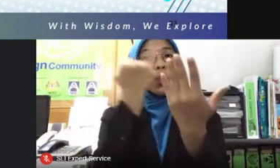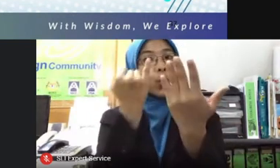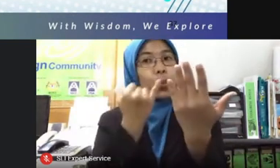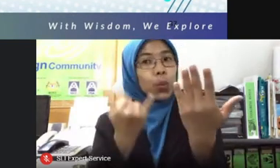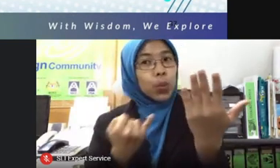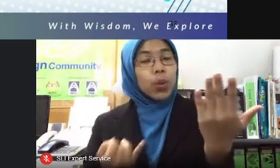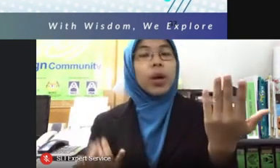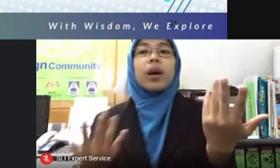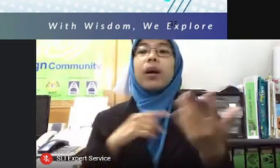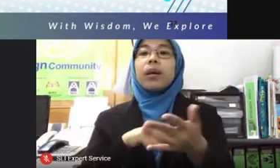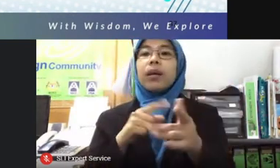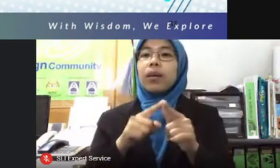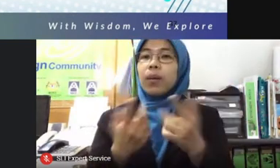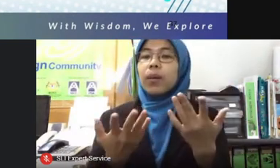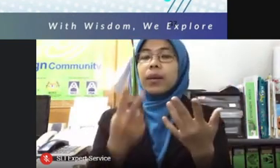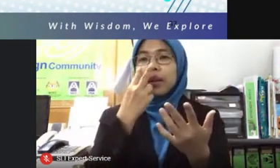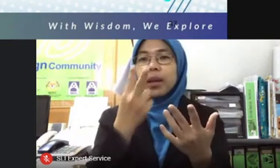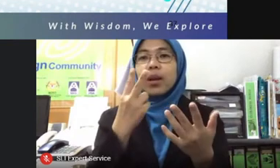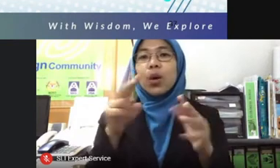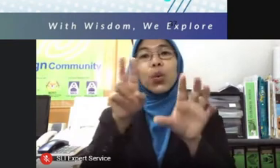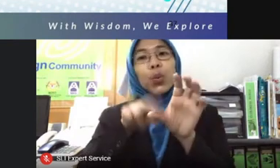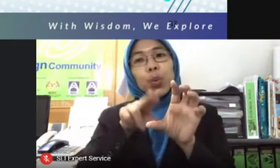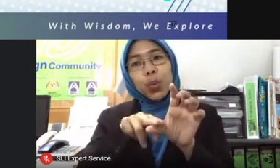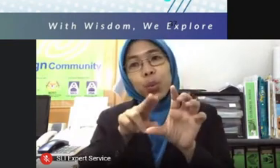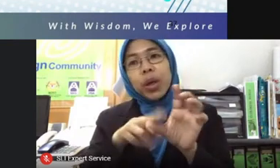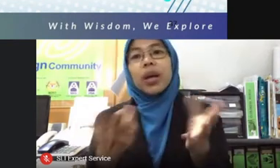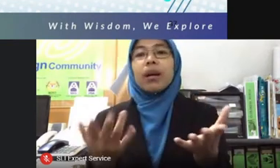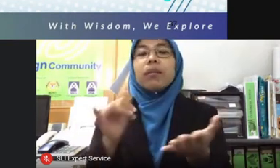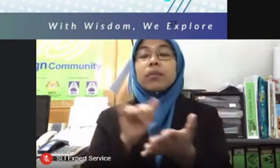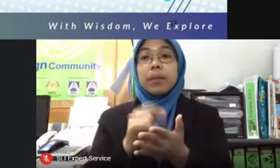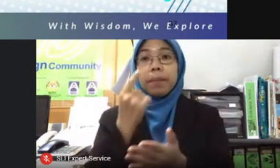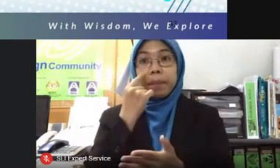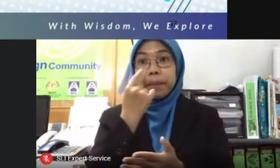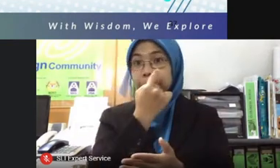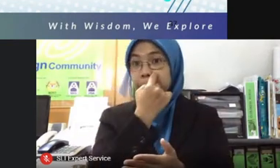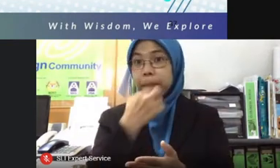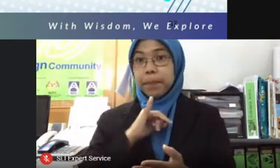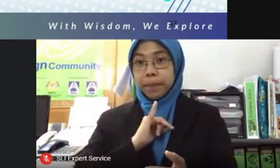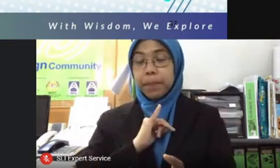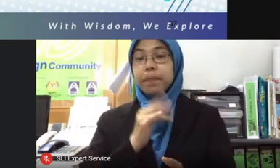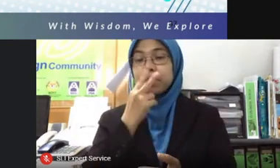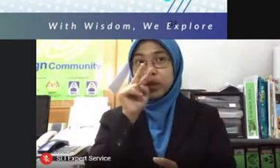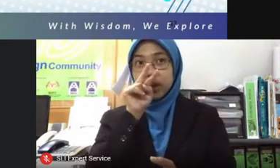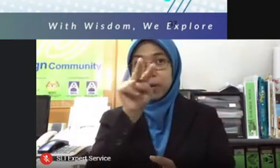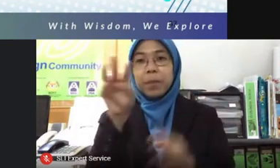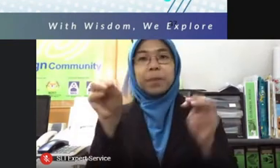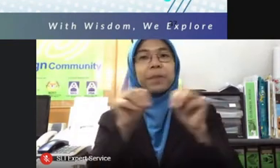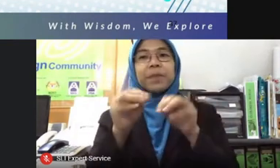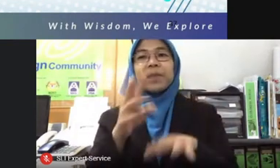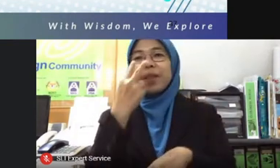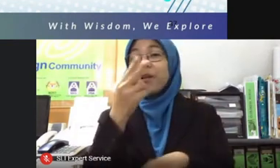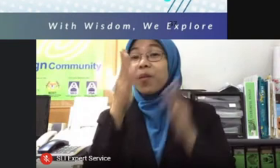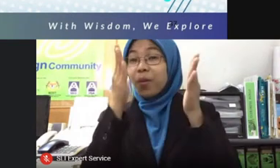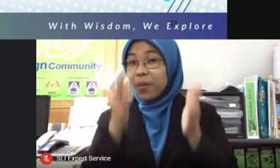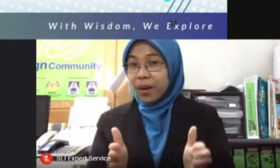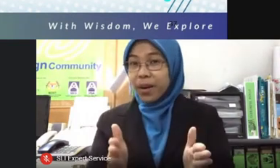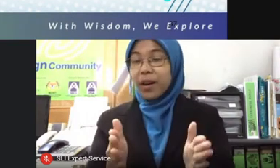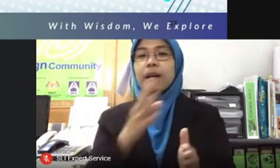ke, ataupun kepada satu kerusi ke, yang mana mata saya akan nampak macam tengok orang, tapi sebenarnya saya tak tengok